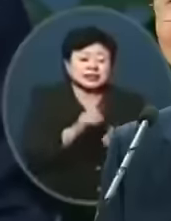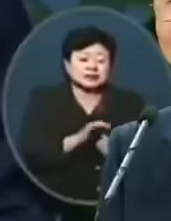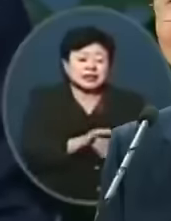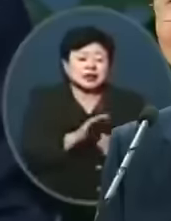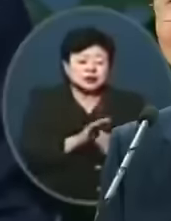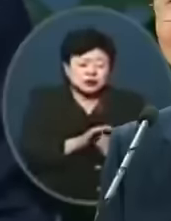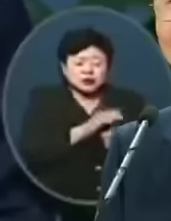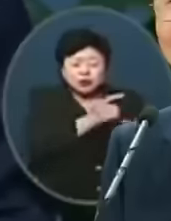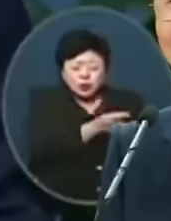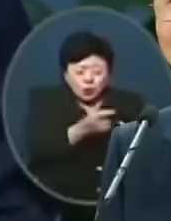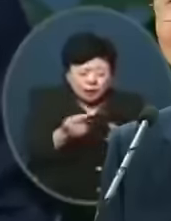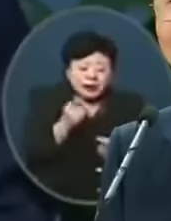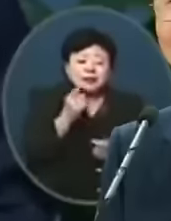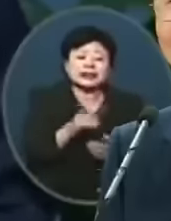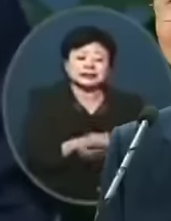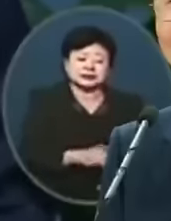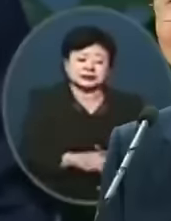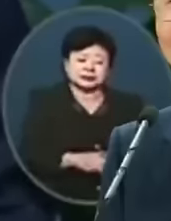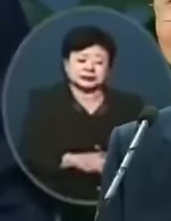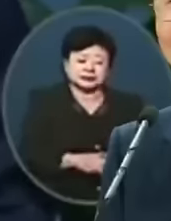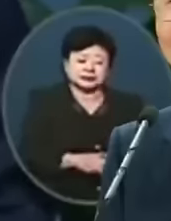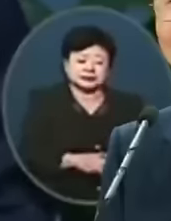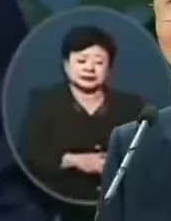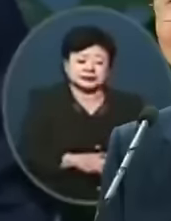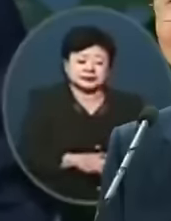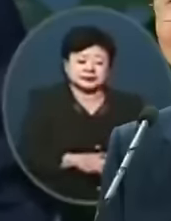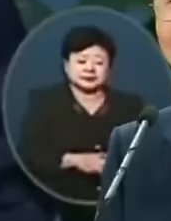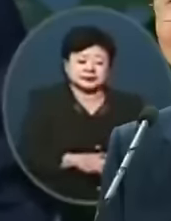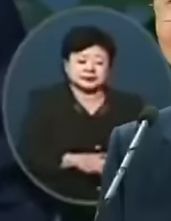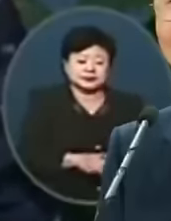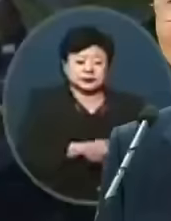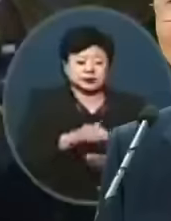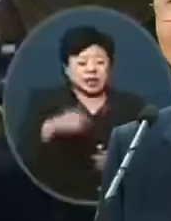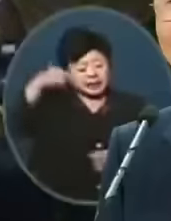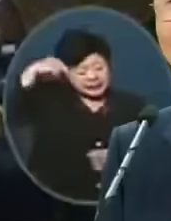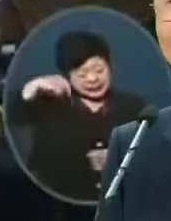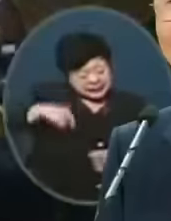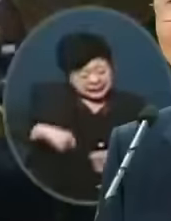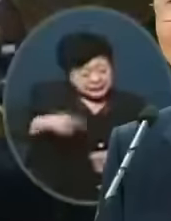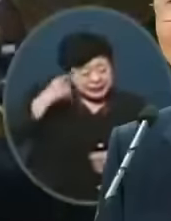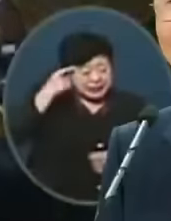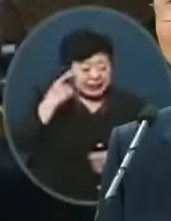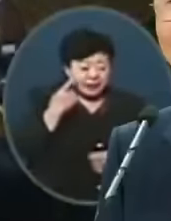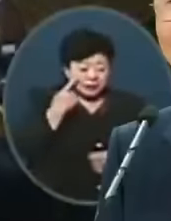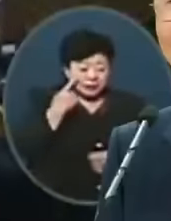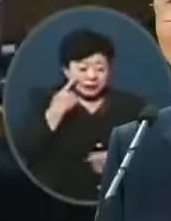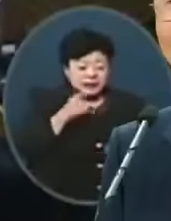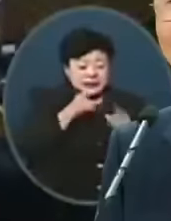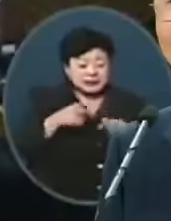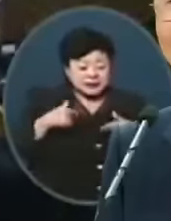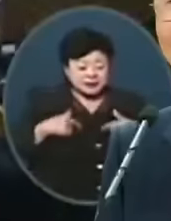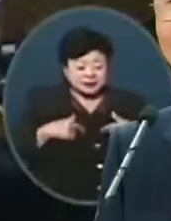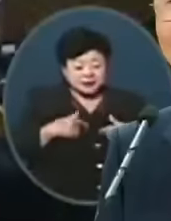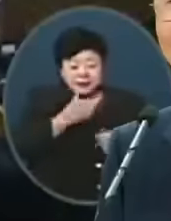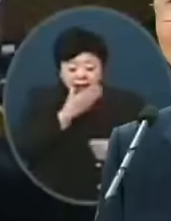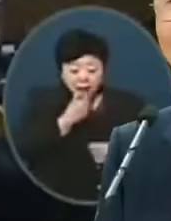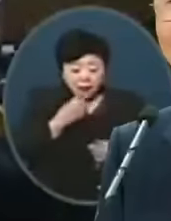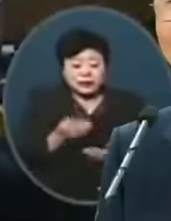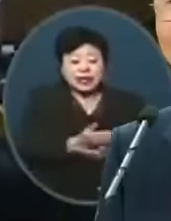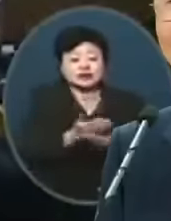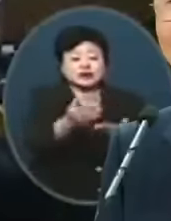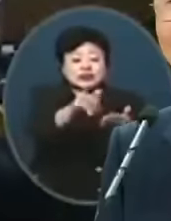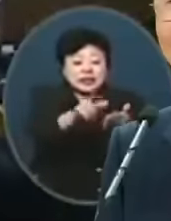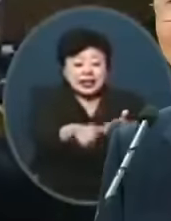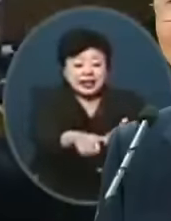사랑하고 도와주는 것과 같다고 그렇게 말씀하시는 것이니 우리가 깊이 생각해야 될 것입니다. 삶의 기쁨과 행복을 나누어 줄